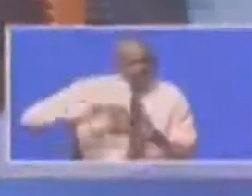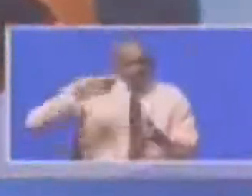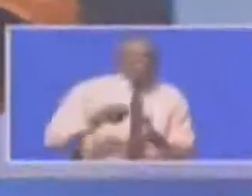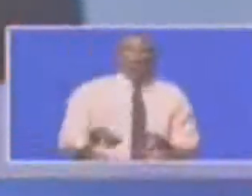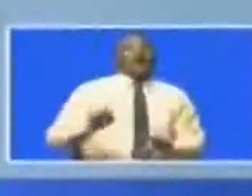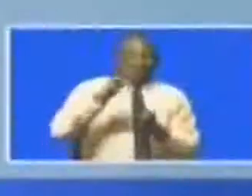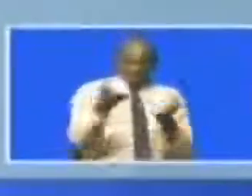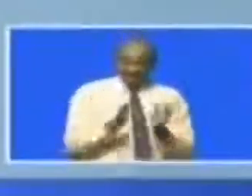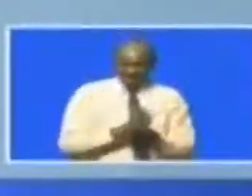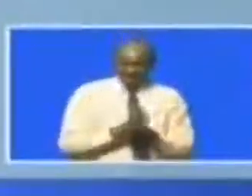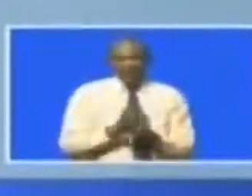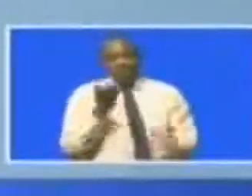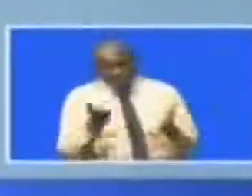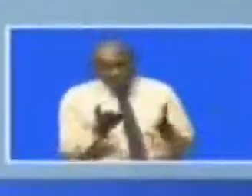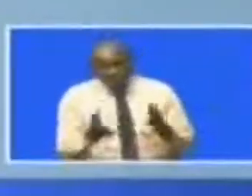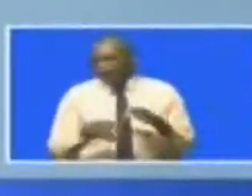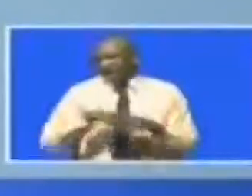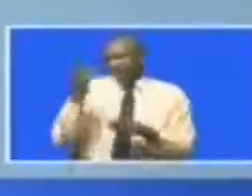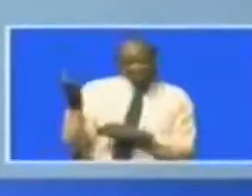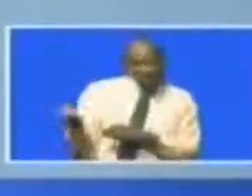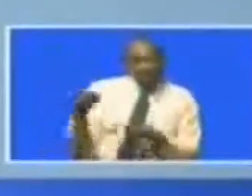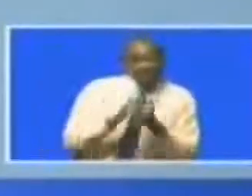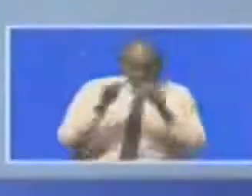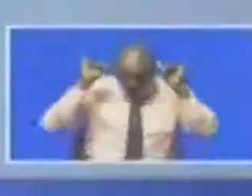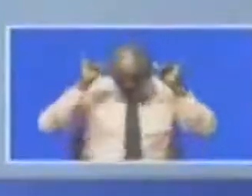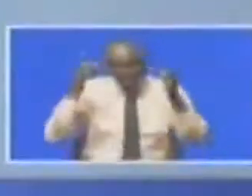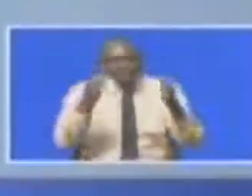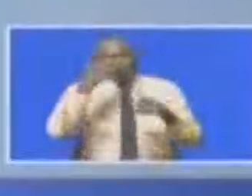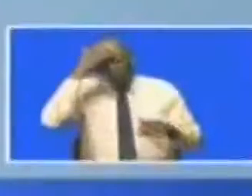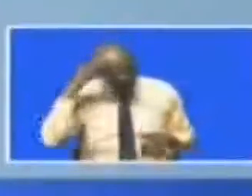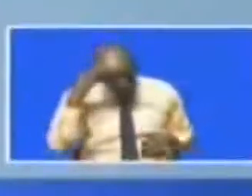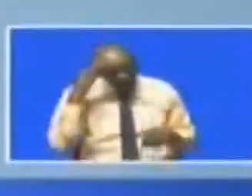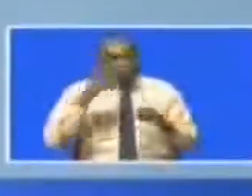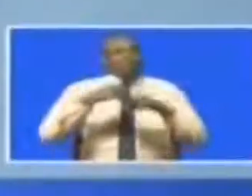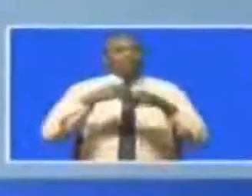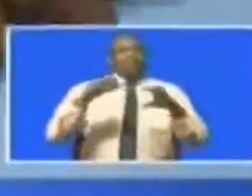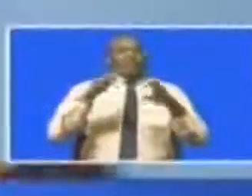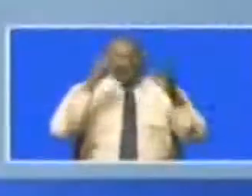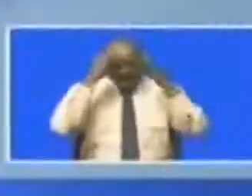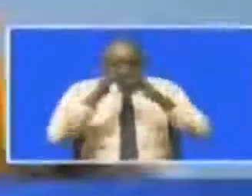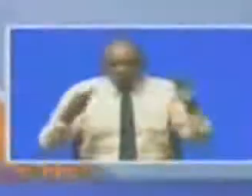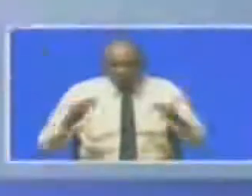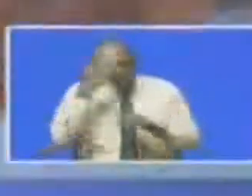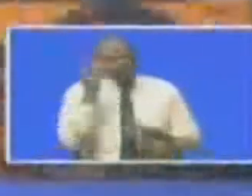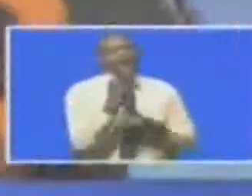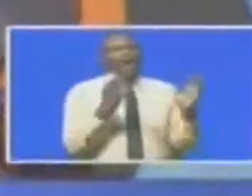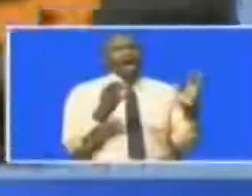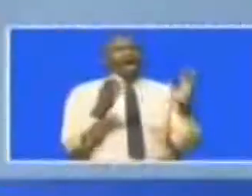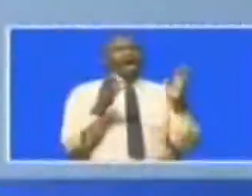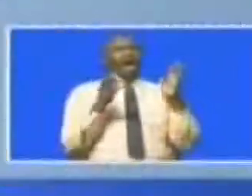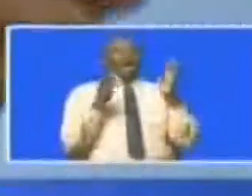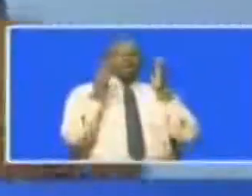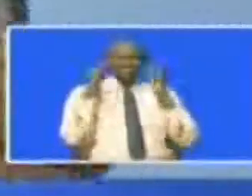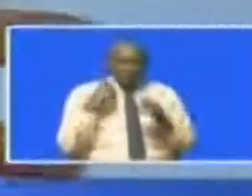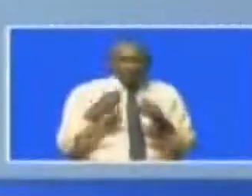hivyo anapokuwa labda alikuwa nje anafuga akasahau kuiweka nje kwa jua ipate nguvu, usiku amekuja anataka kutumia,